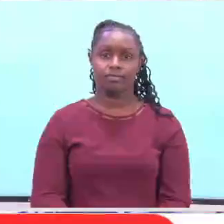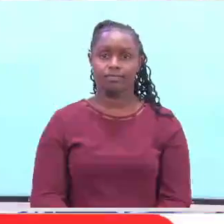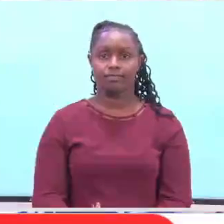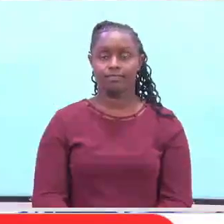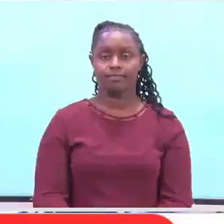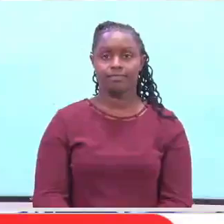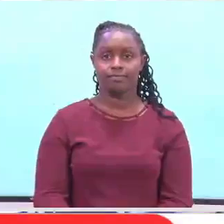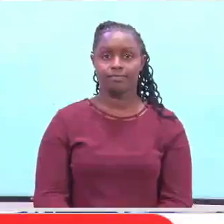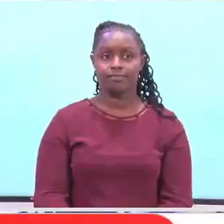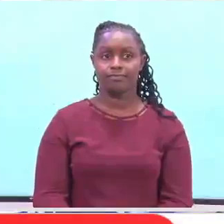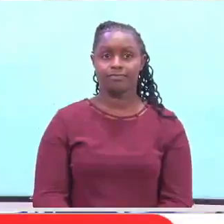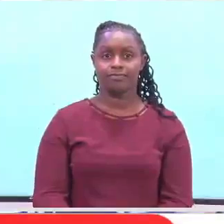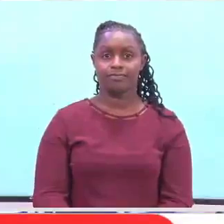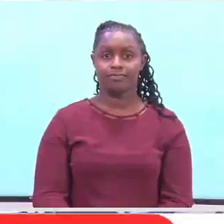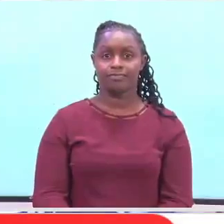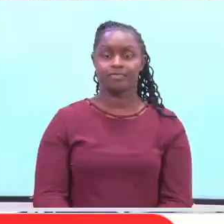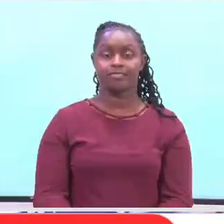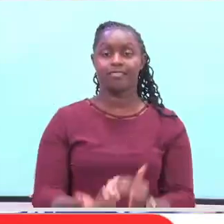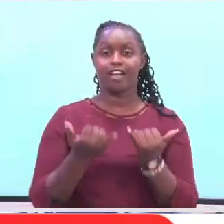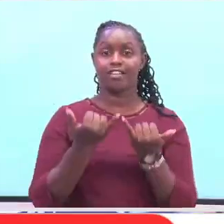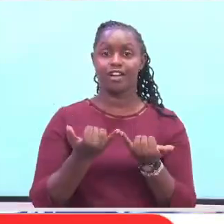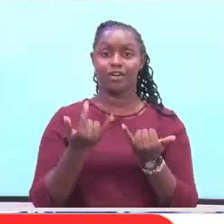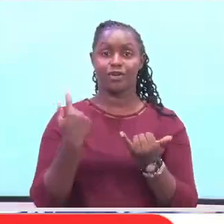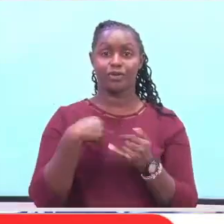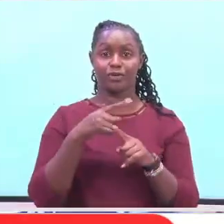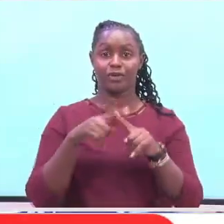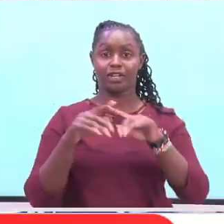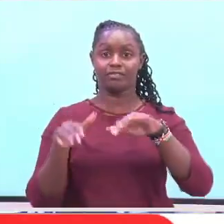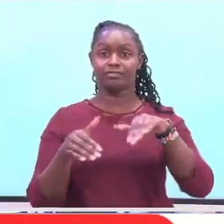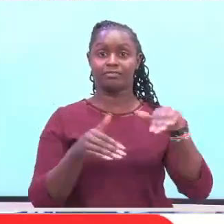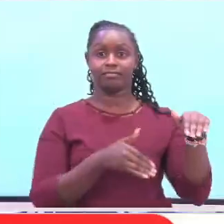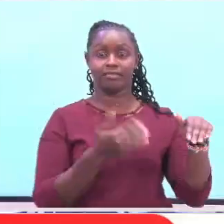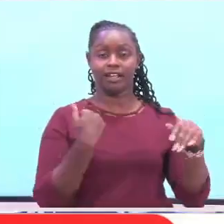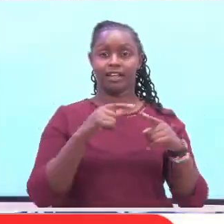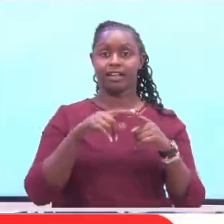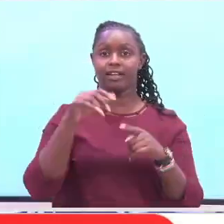Na mtukia taarifa yake Apollo Kamau kutoka ukumbi wa Bomas. Kwingineko ni kwamba